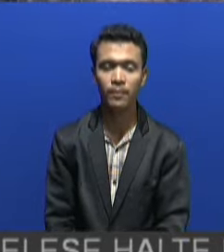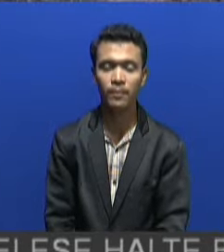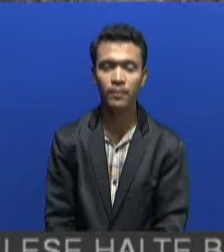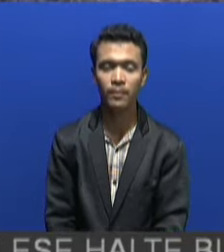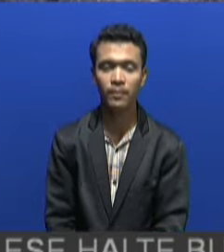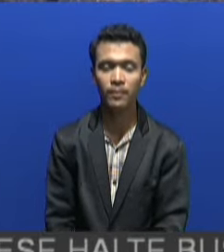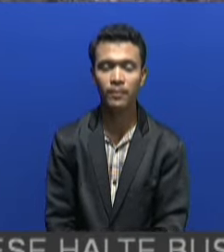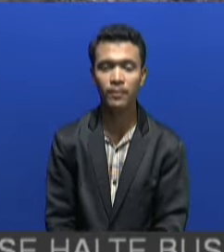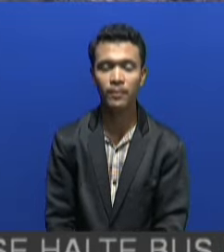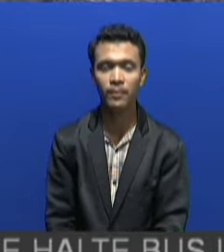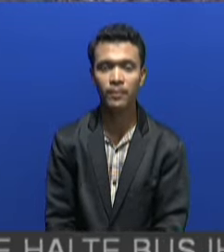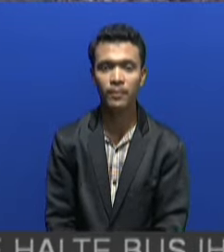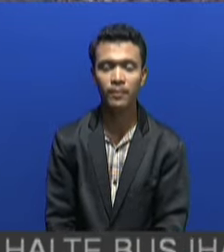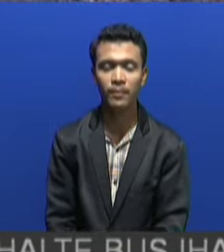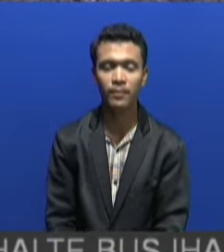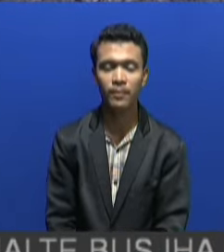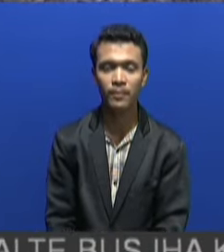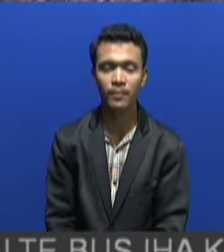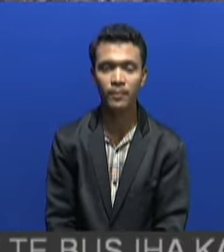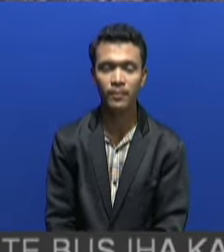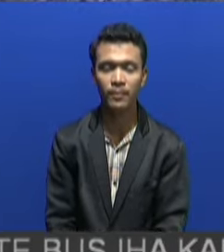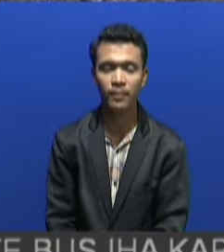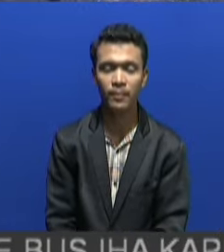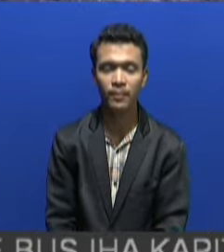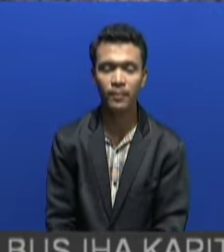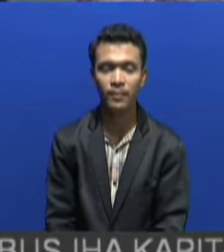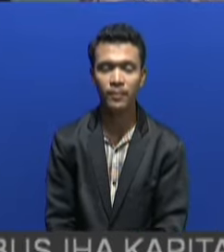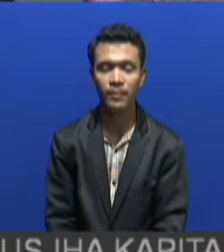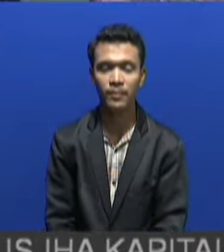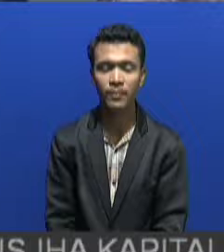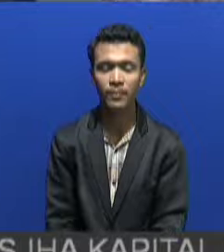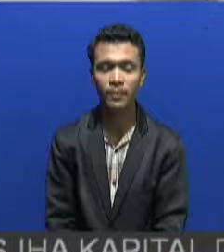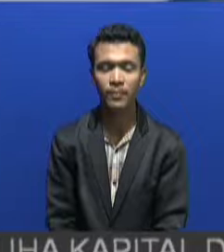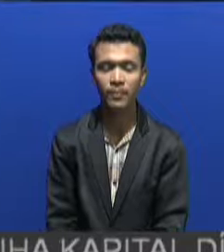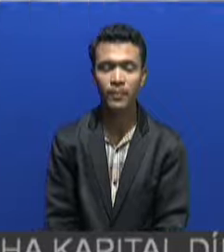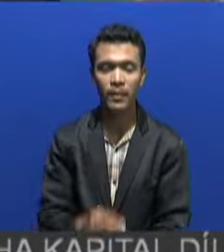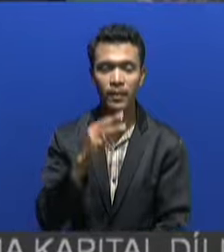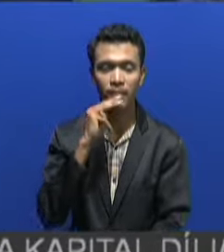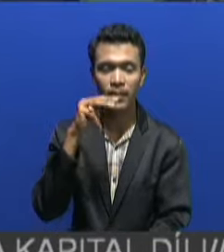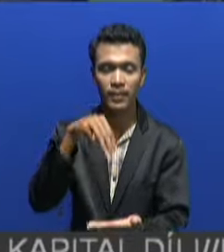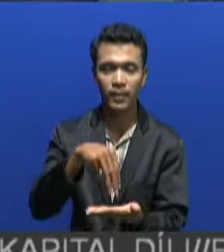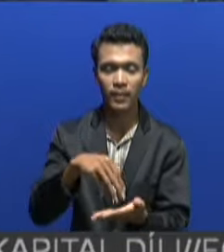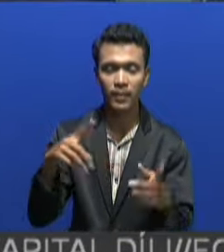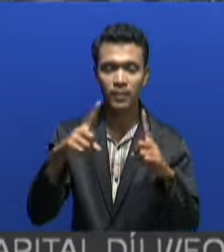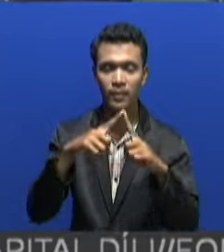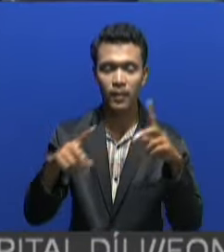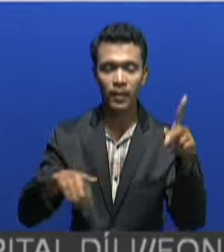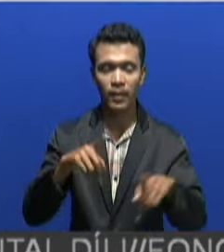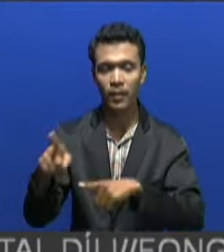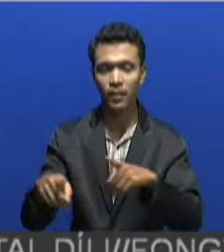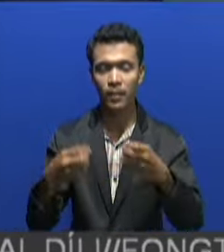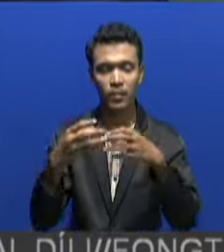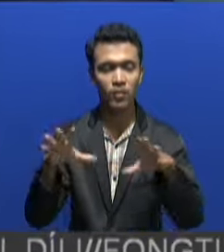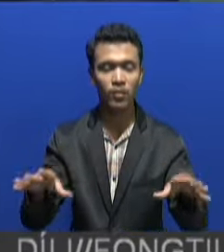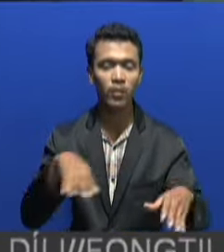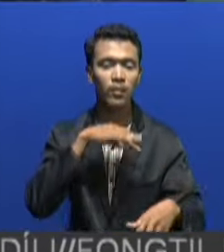karik mau tania mensajin rumah bai tania sidi daun sira be maka mai soe fer sira neatu soe fatin nebe maka parti guvern prepara